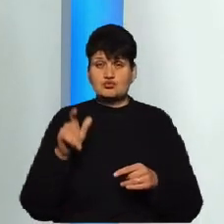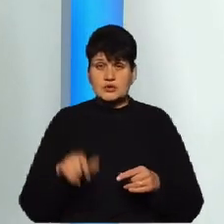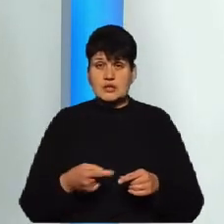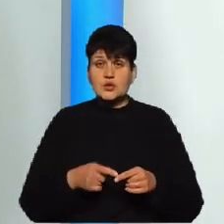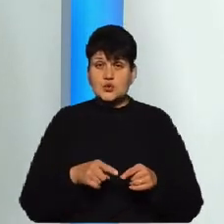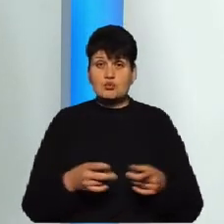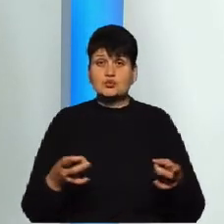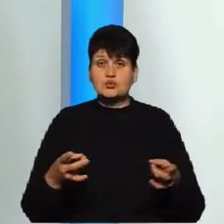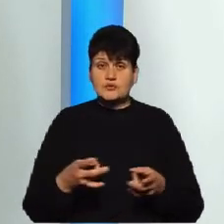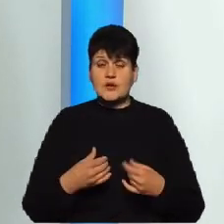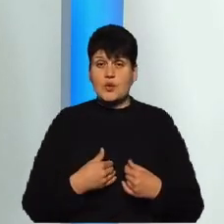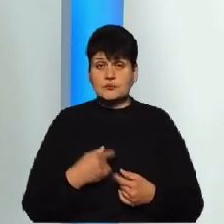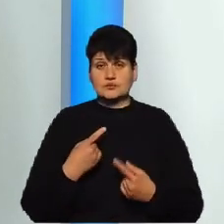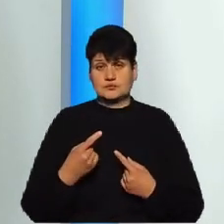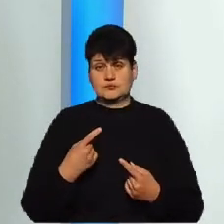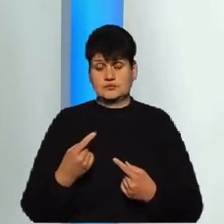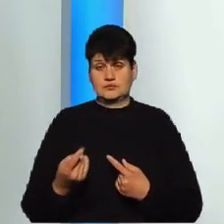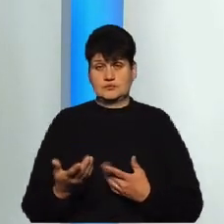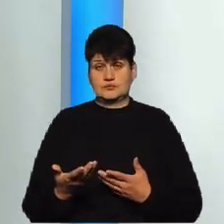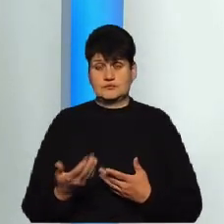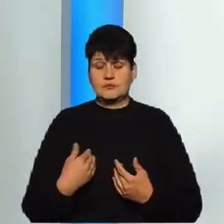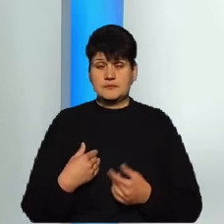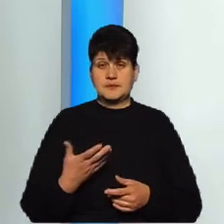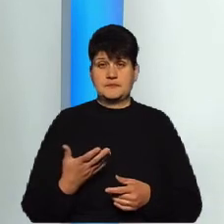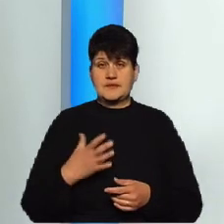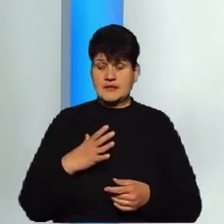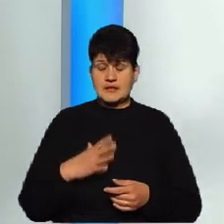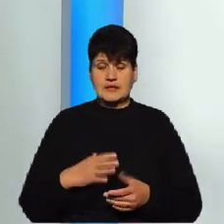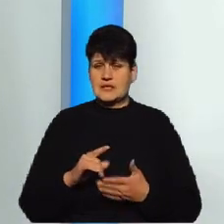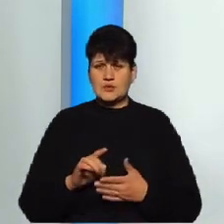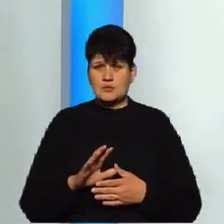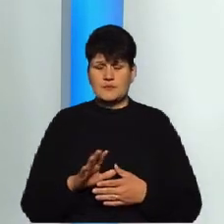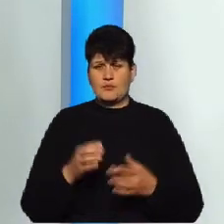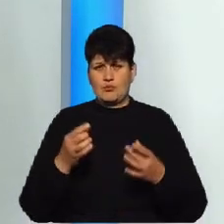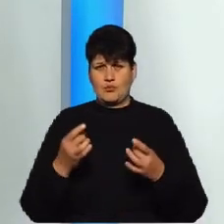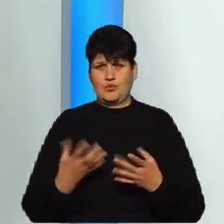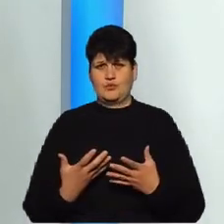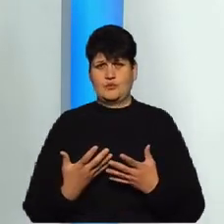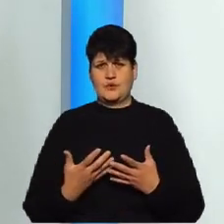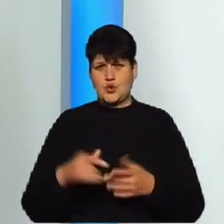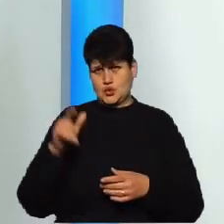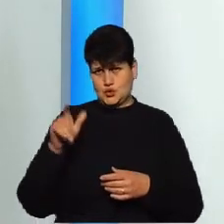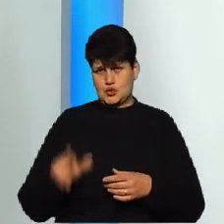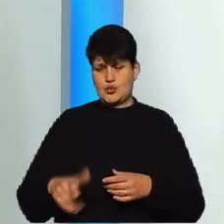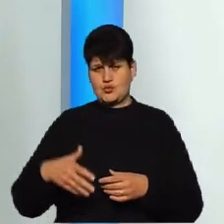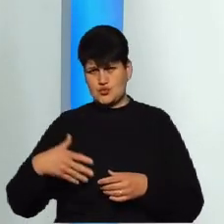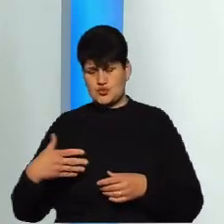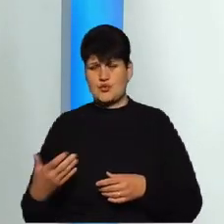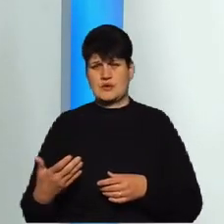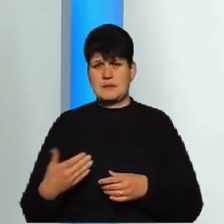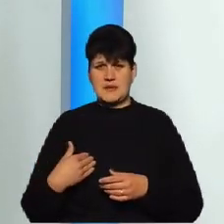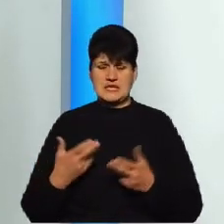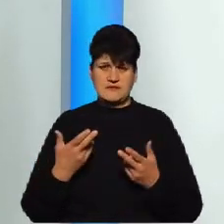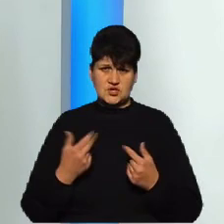хоче виговоритись. І ну, ми ну, не то, що зобов'язані, ми як чисто з людської сторони, ми, звичайно, що на